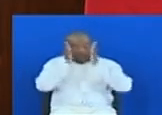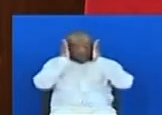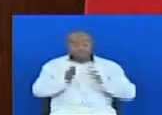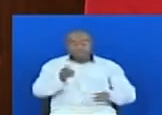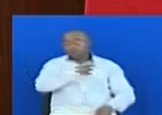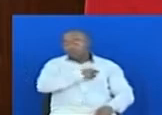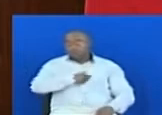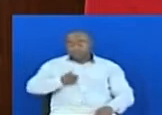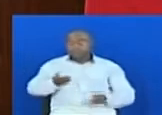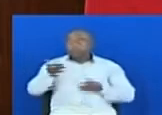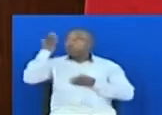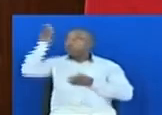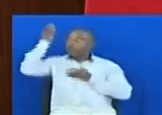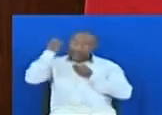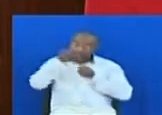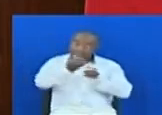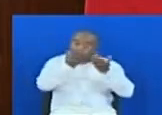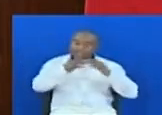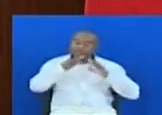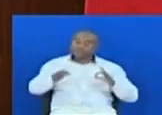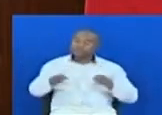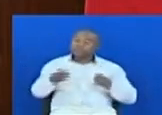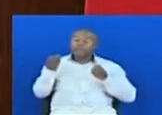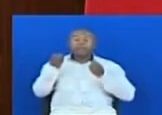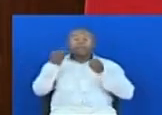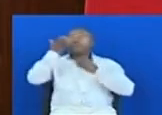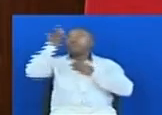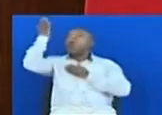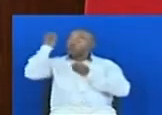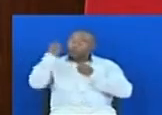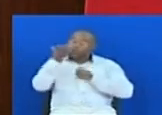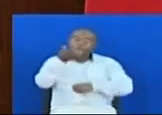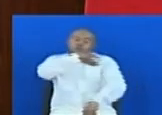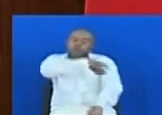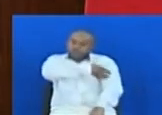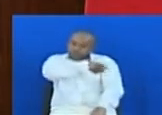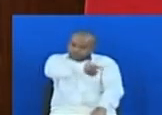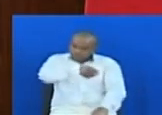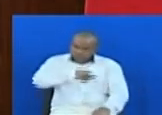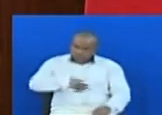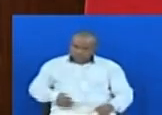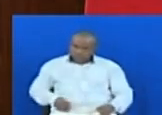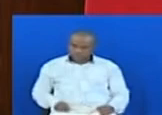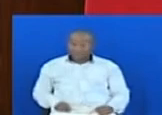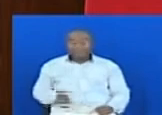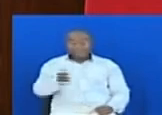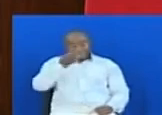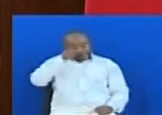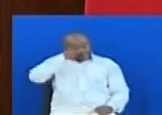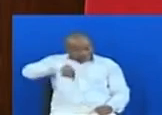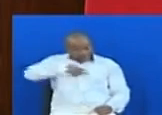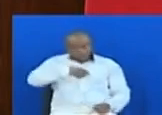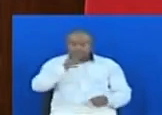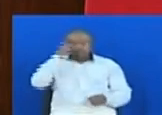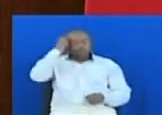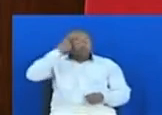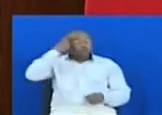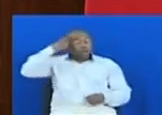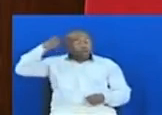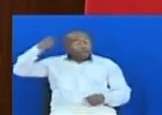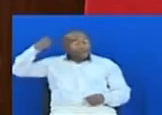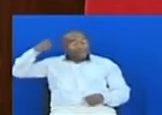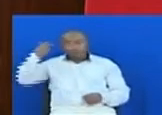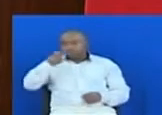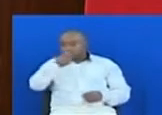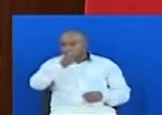njema, awe na nguvu kuipeleka Tanzania ile ambayo tumekuwa tukidream tokea uhuru